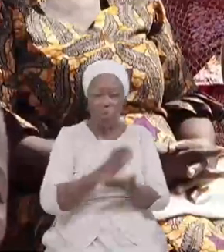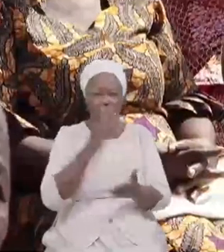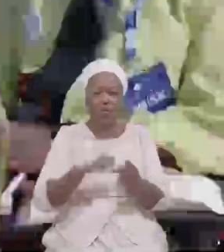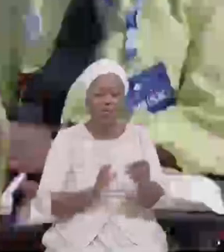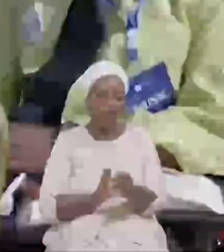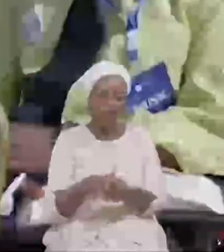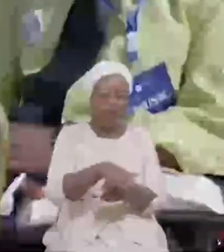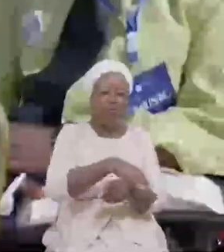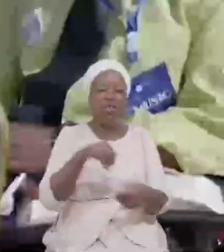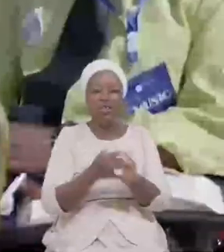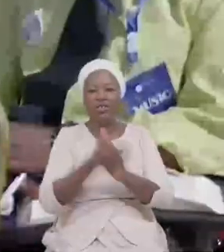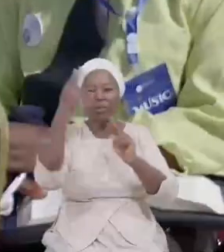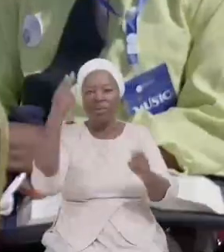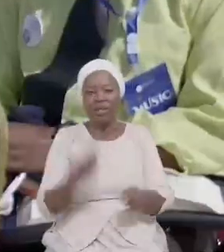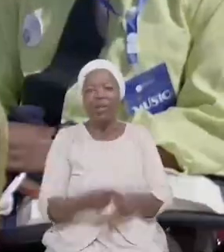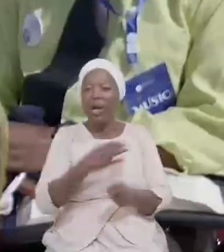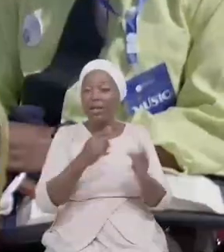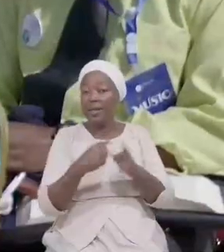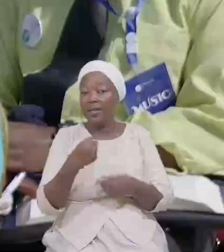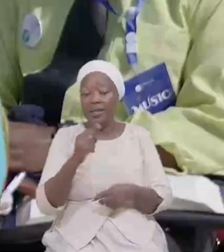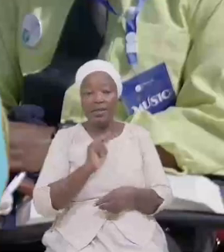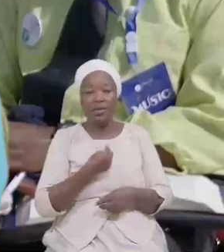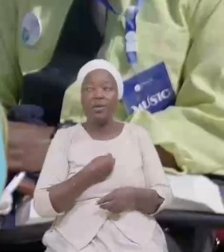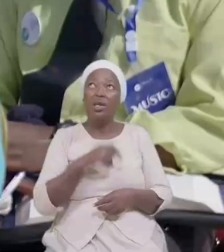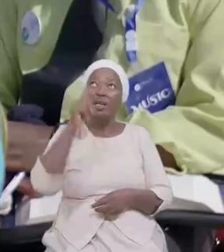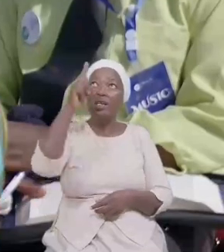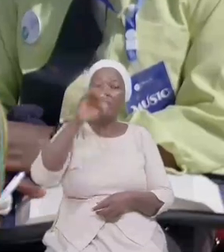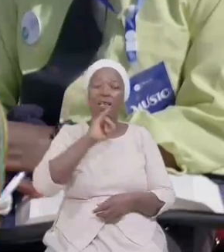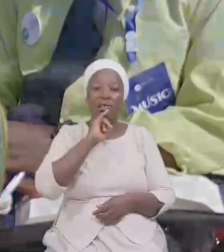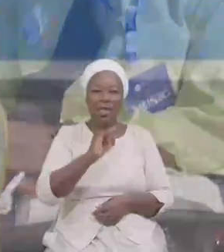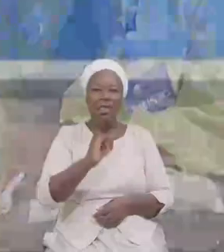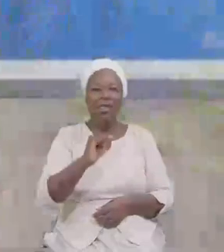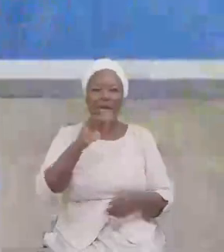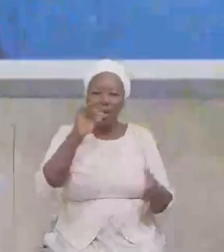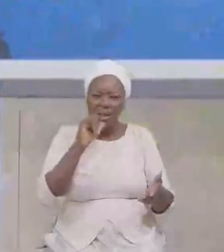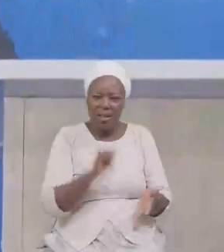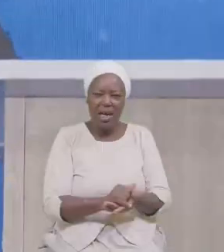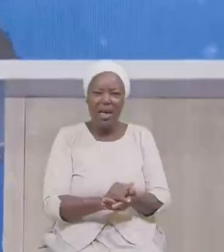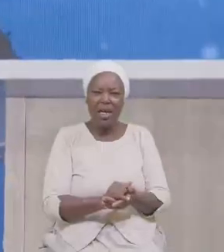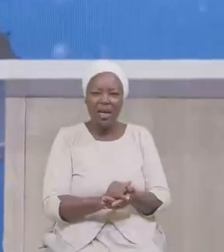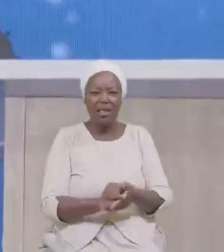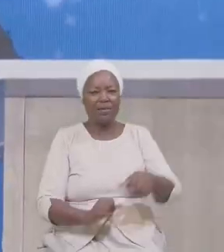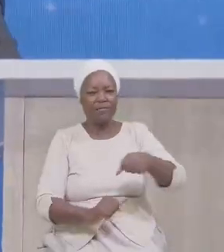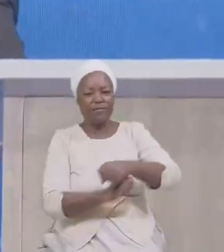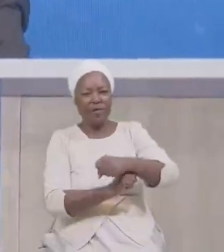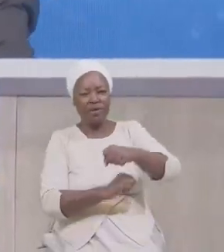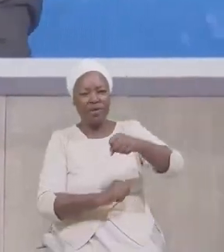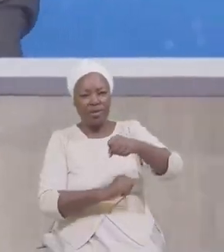nom de Jésus. Alors il nous dit qu'il est cette pierre angulaire.